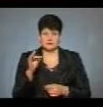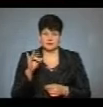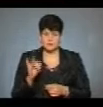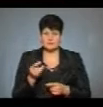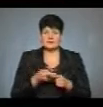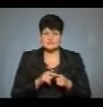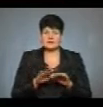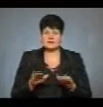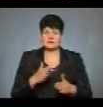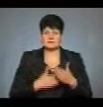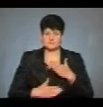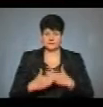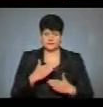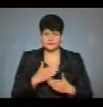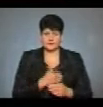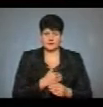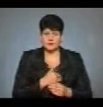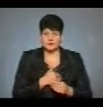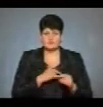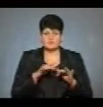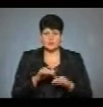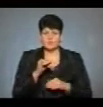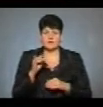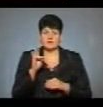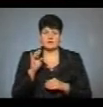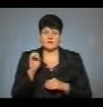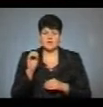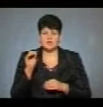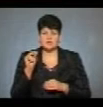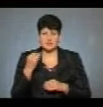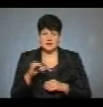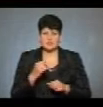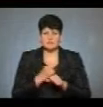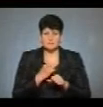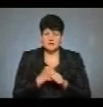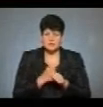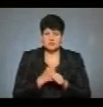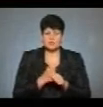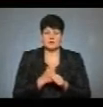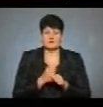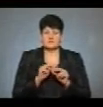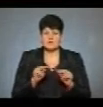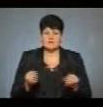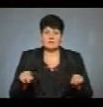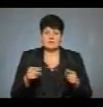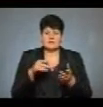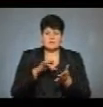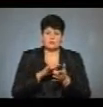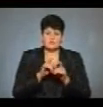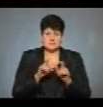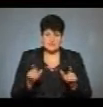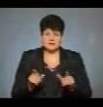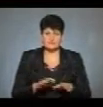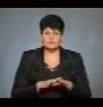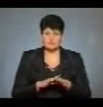з інвалідністю. Ініціював захід Юрій Нечай, який 10 років працює учителем в реабілітаційному центрі. Реалізовує він її у межах